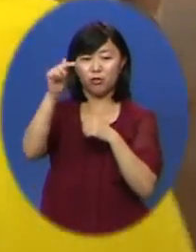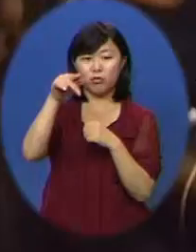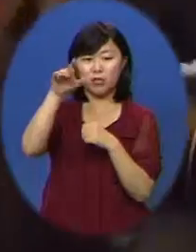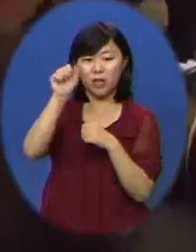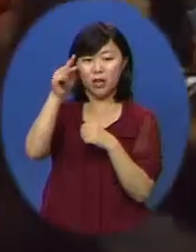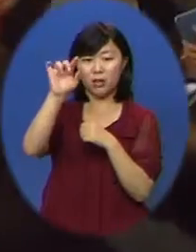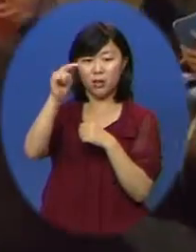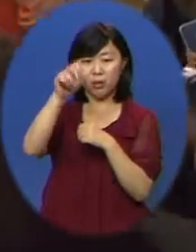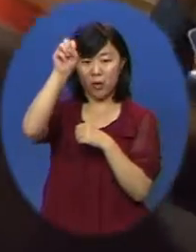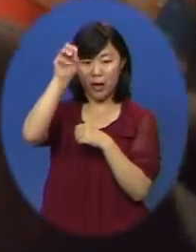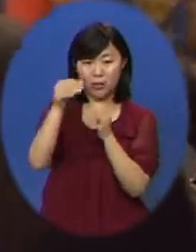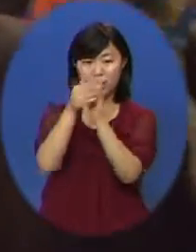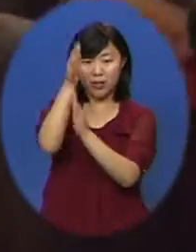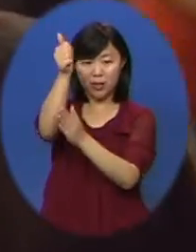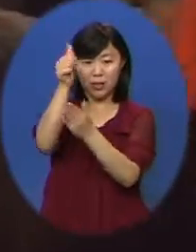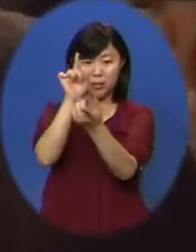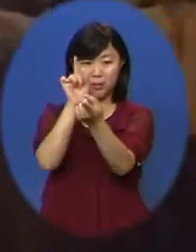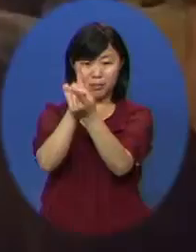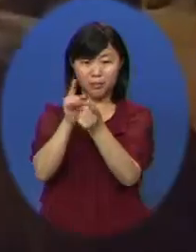만났다.